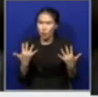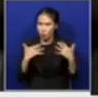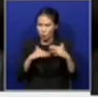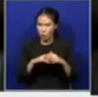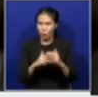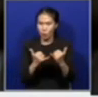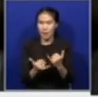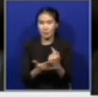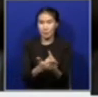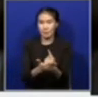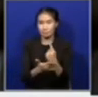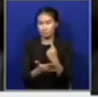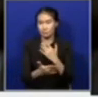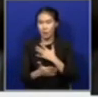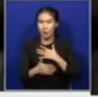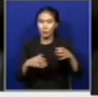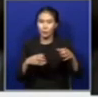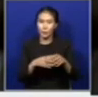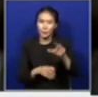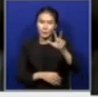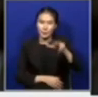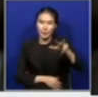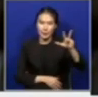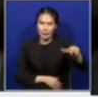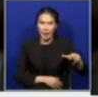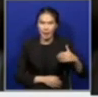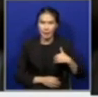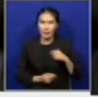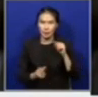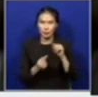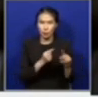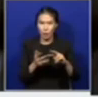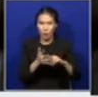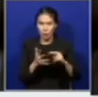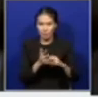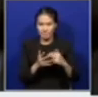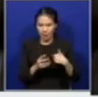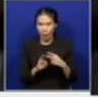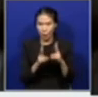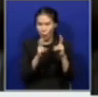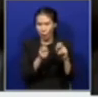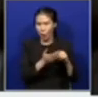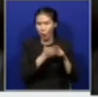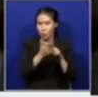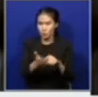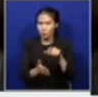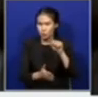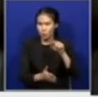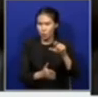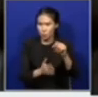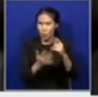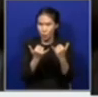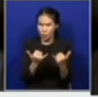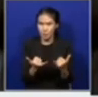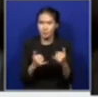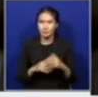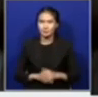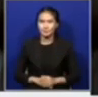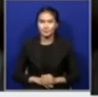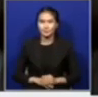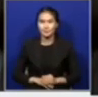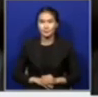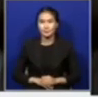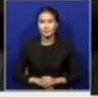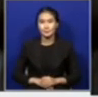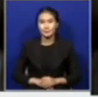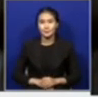ยในเชิงลึกให้ครอบคลุมทุกมิติโดยเปิดโอกาสให้ทุกภาคส่วนได้มีส่วนร่วมอย่างแท้จริงจึงเป็นที่มาที่